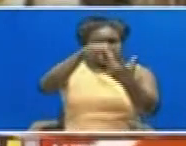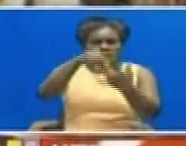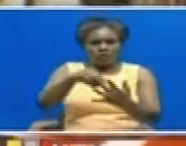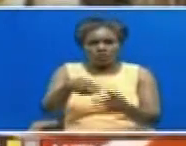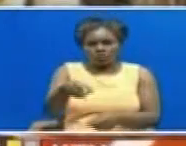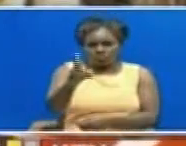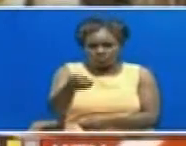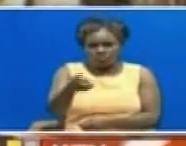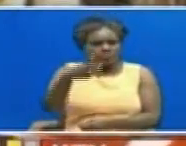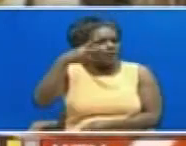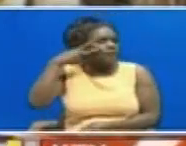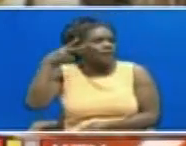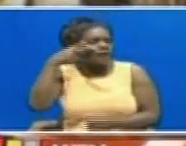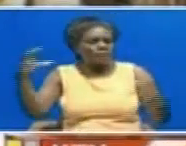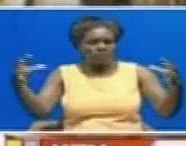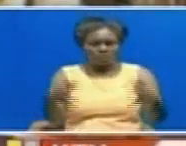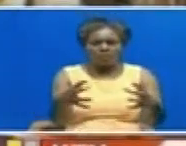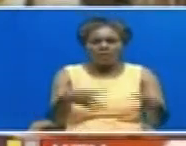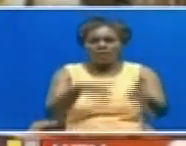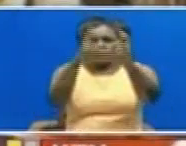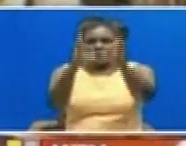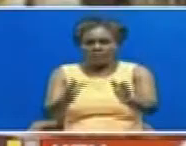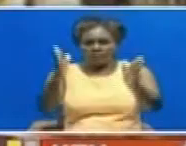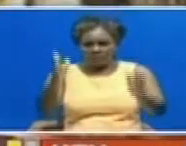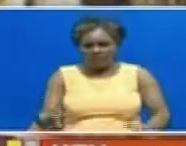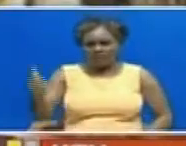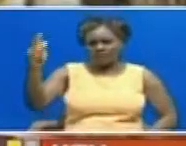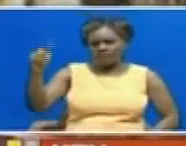kundi la wanamgambo wa Al-Shabaab. Hussein Mohamed, KTN Leo, Nairobi.